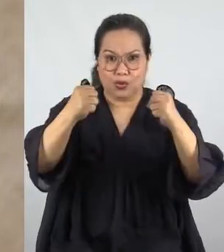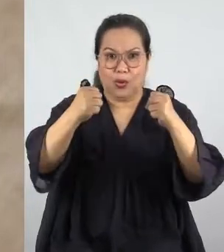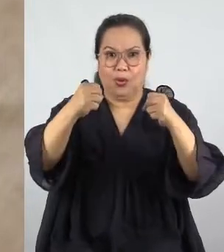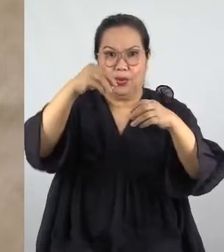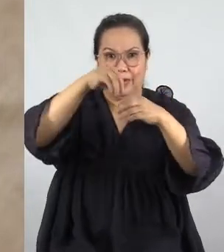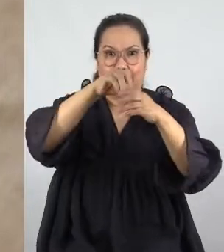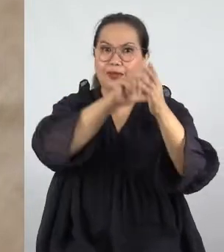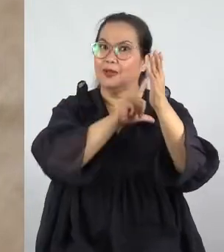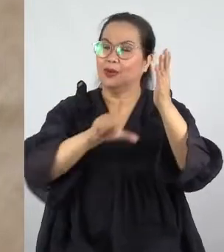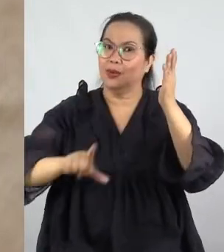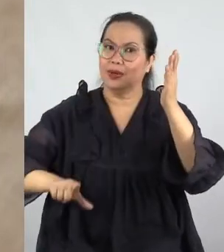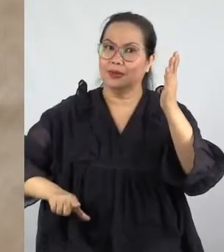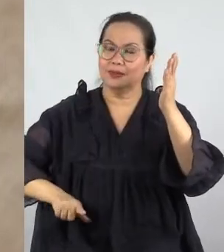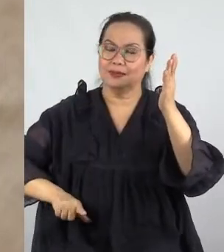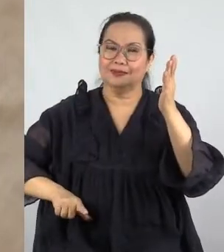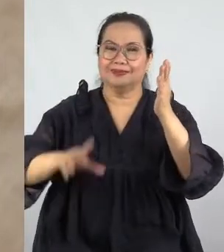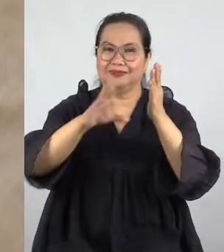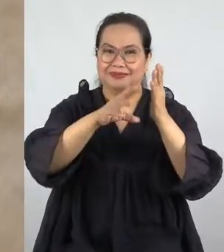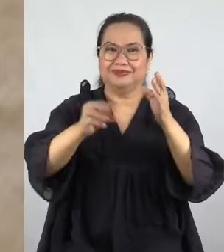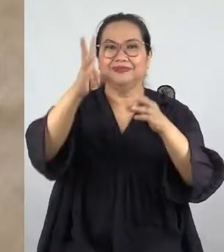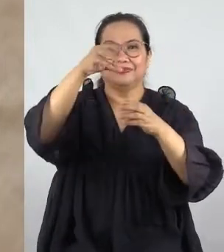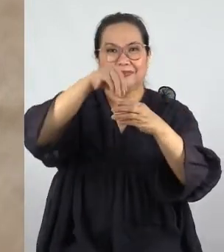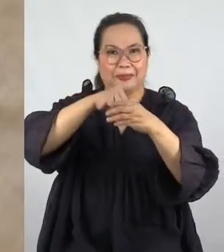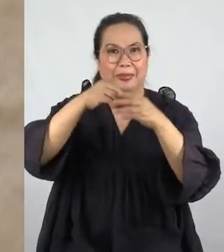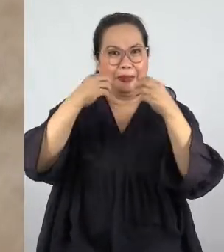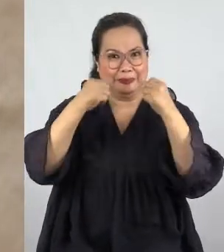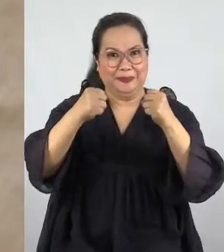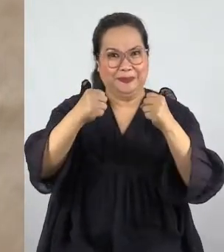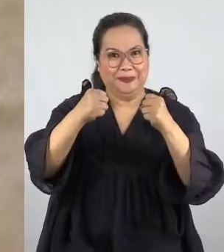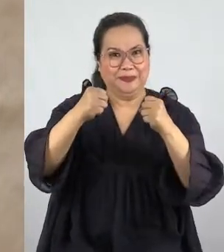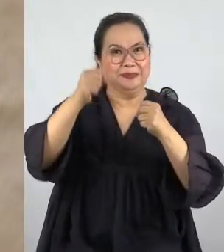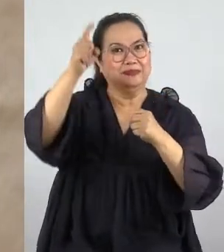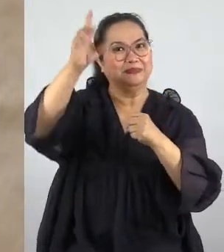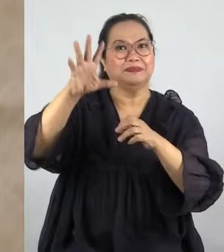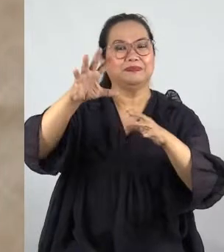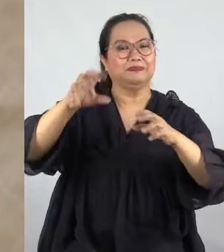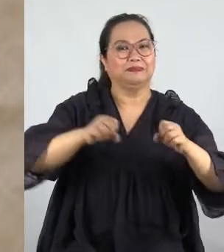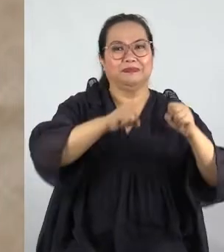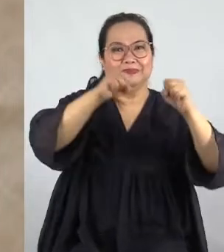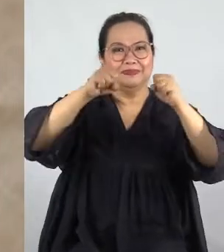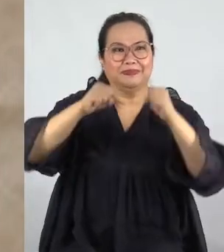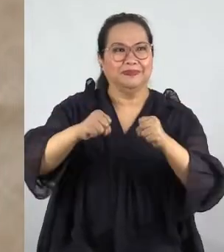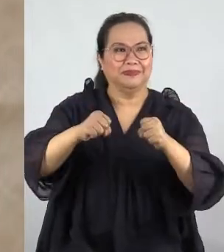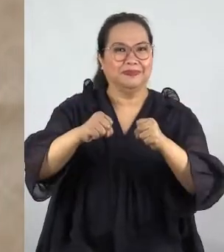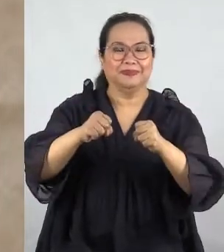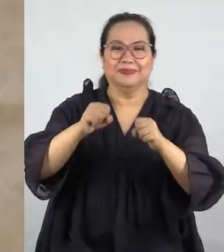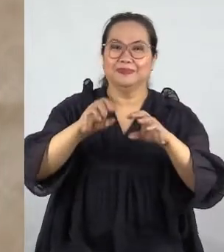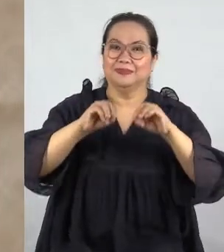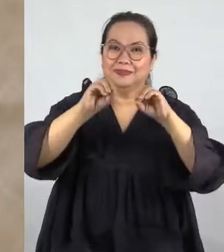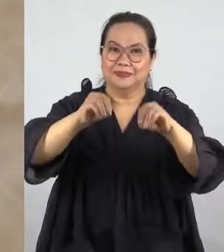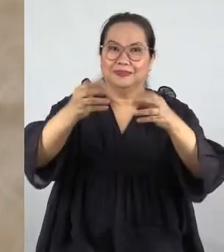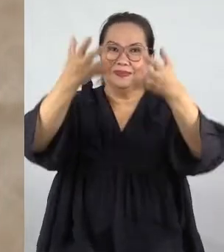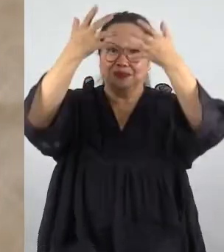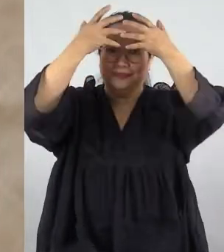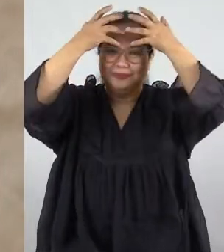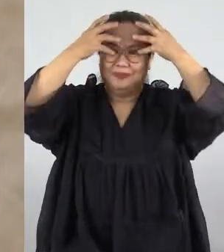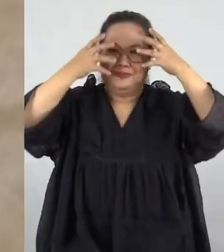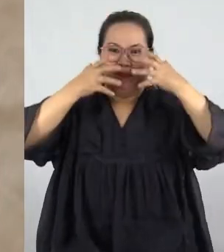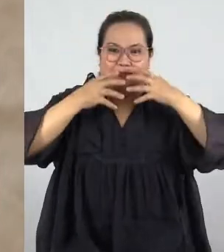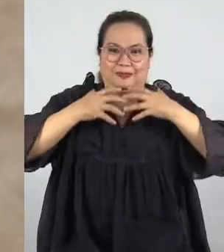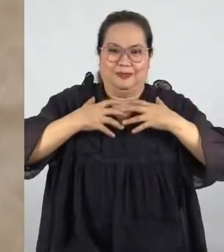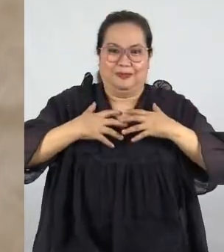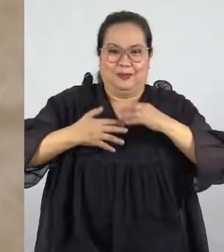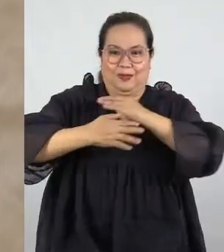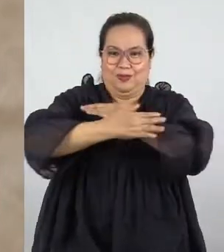Lord and in the strength of His might. Put on the whole armor of